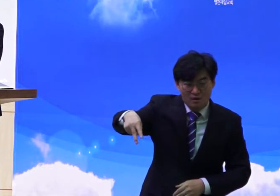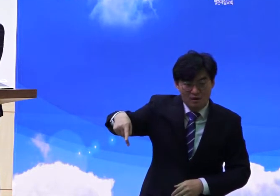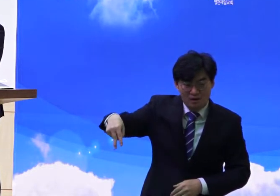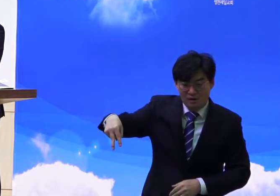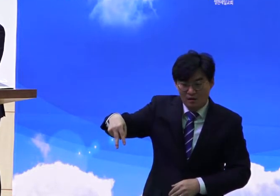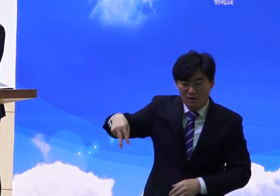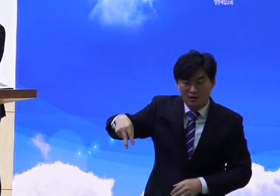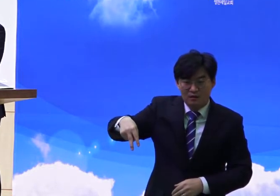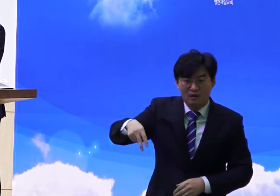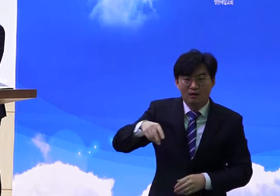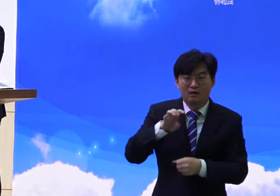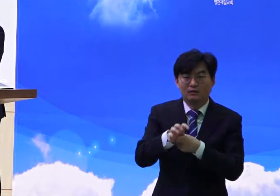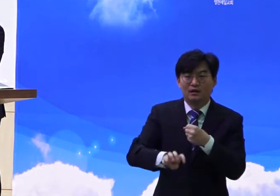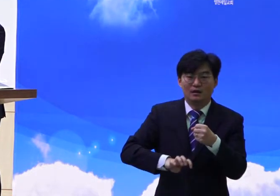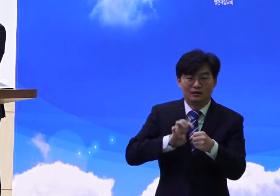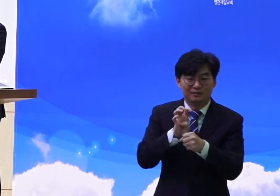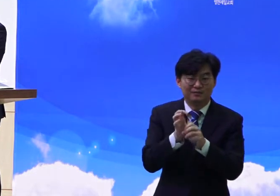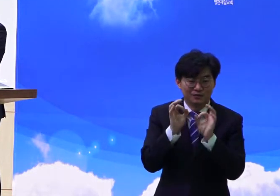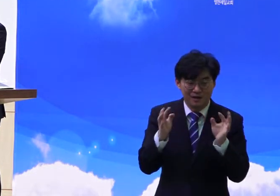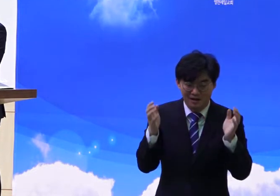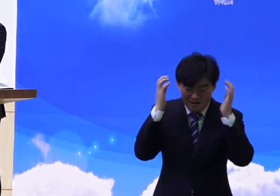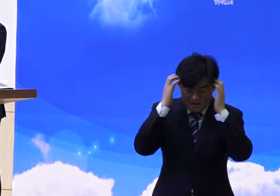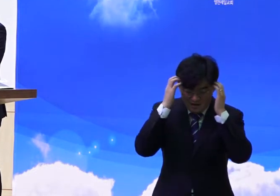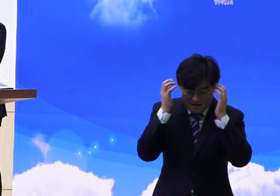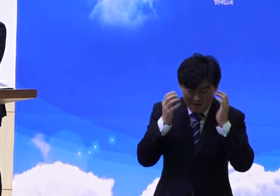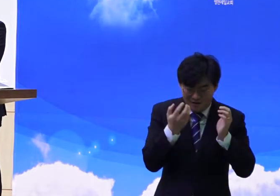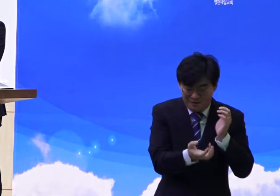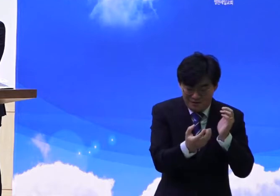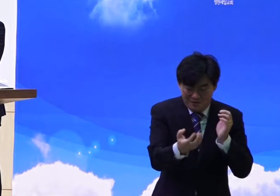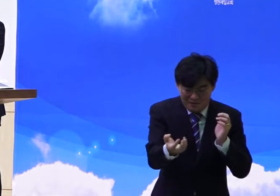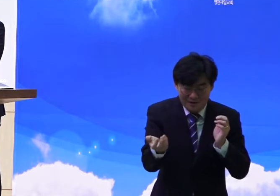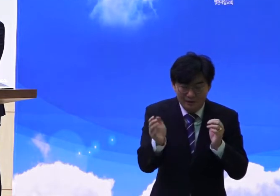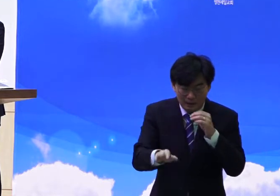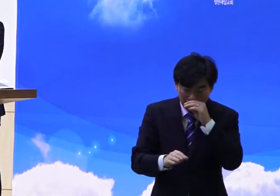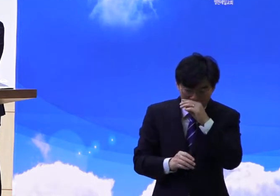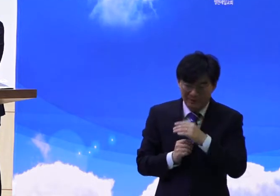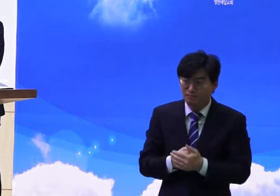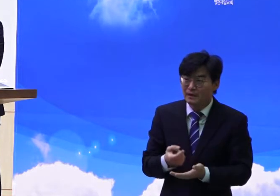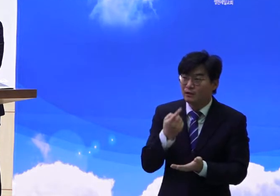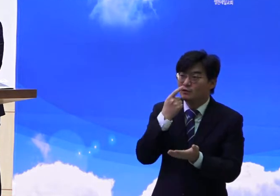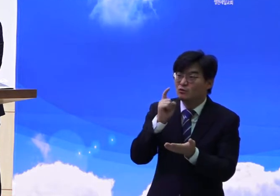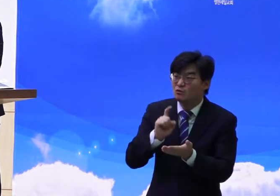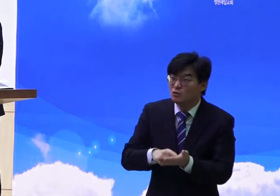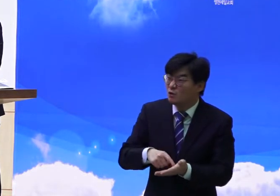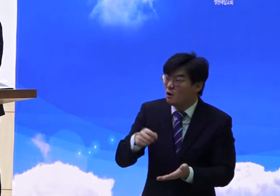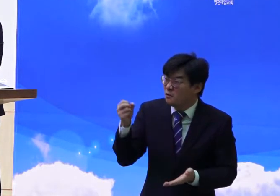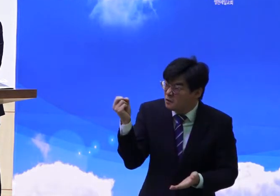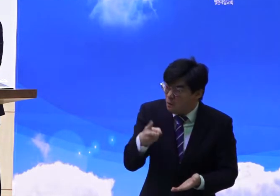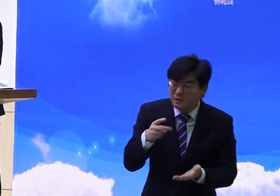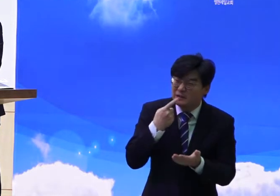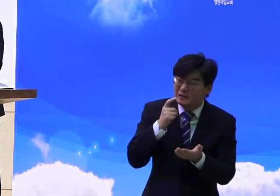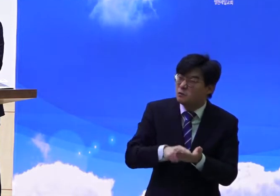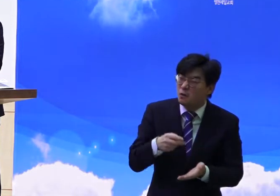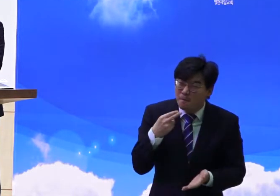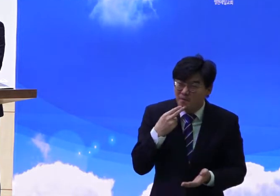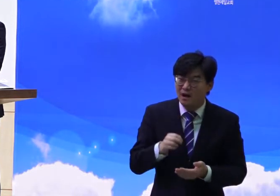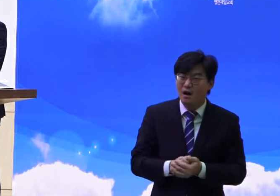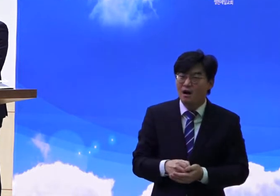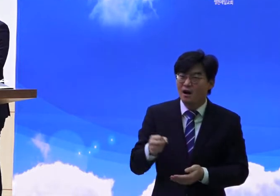하나님이 주시겠지 생각했는데 그런 길이 아니라 힘들고 어려운 길, 돌아가는 길,